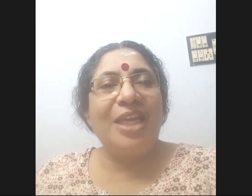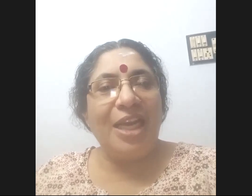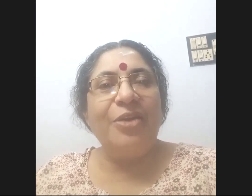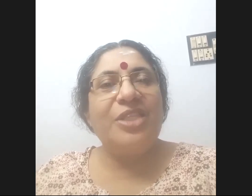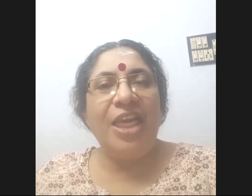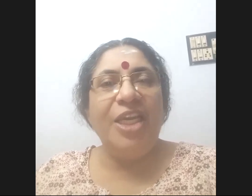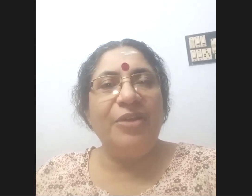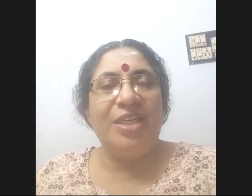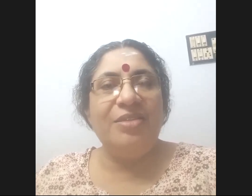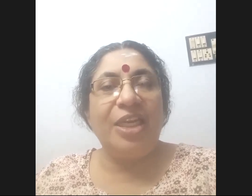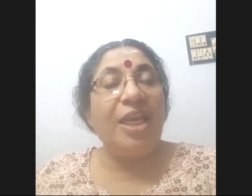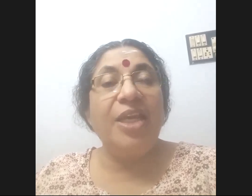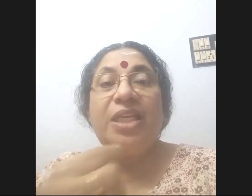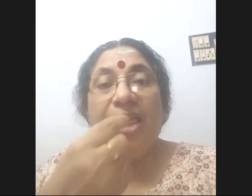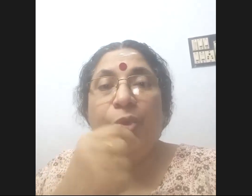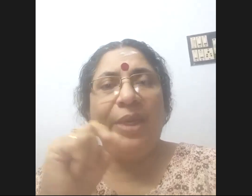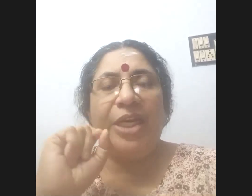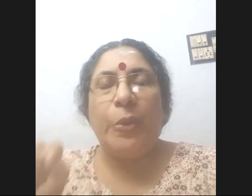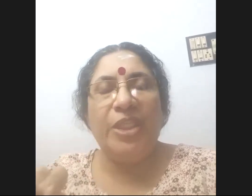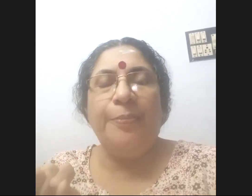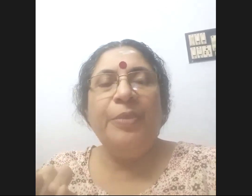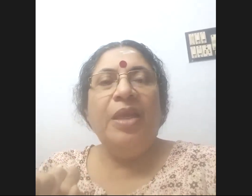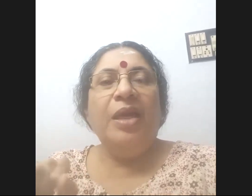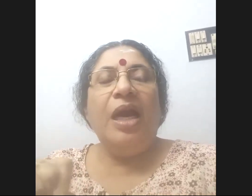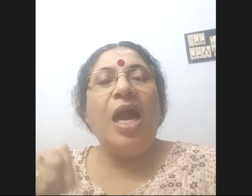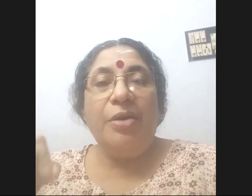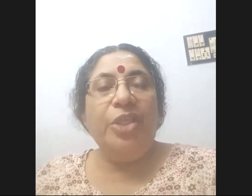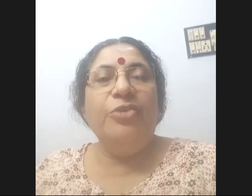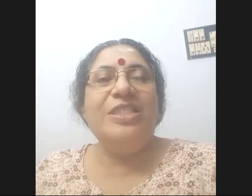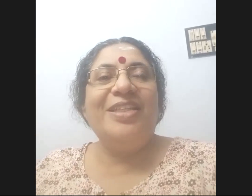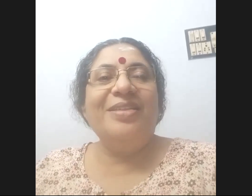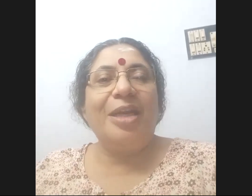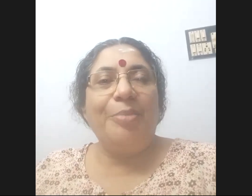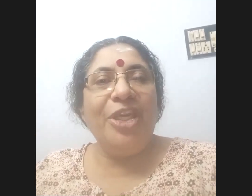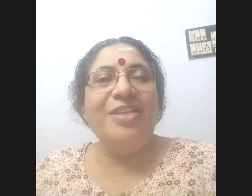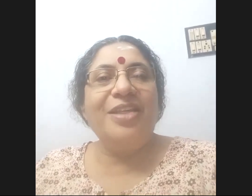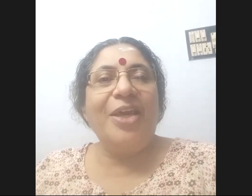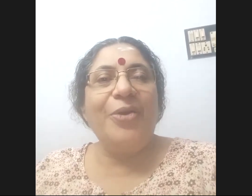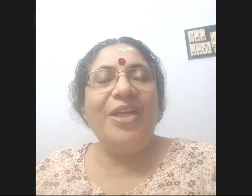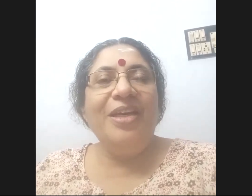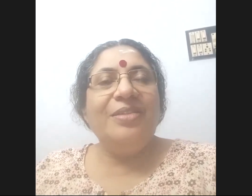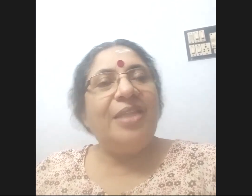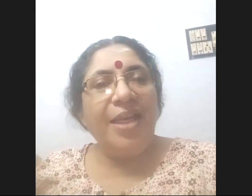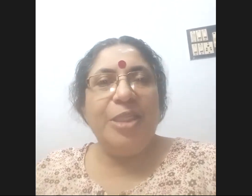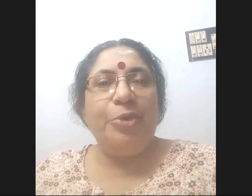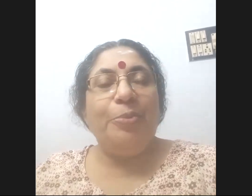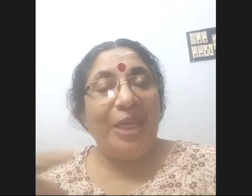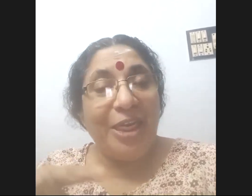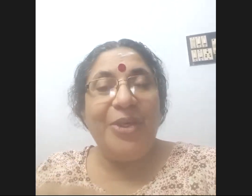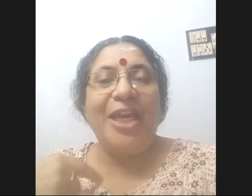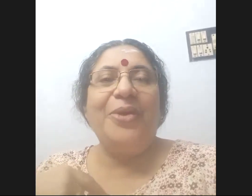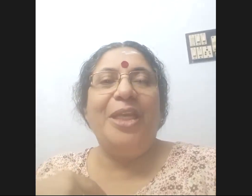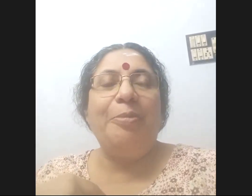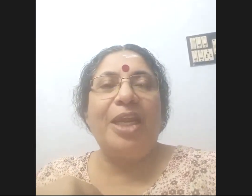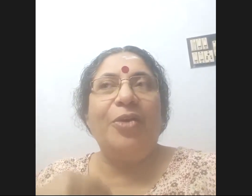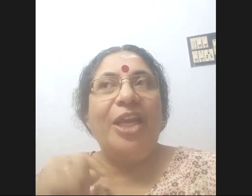അമ്മമാരുമായിട്ടും സൈൻ ലാംഗ്വേജ് ലിപ് മൂവ്മെന്റ് ആണ് കൂടുതലും. ആ ഒരു ഇത് വെച്ചിട്ട് കമ്മ്യൂണിക്കേറ്റ് ചെയ്യാറുണ്ട്, നല്ല രീതിയിൽ പോകുന്നു. പിന്നെ